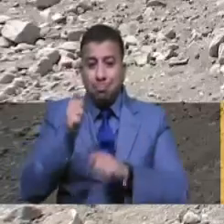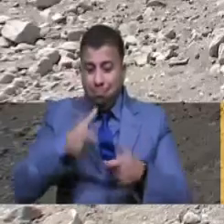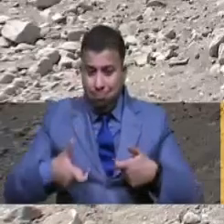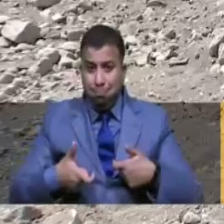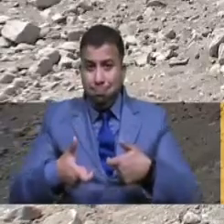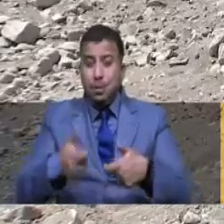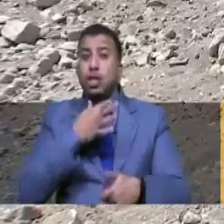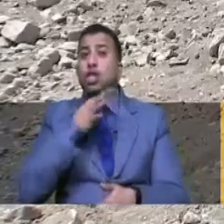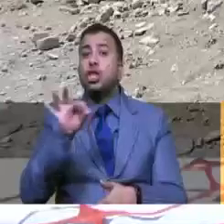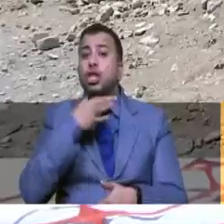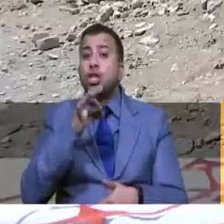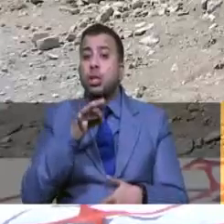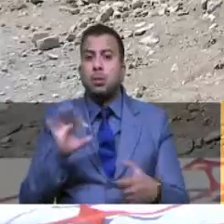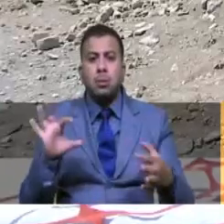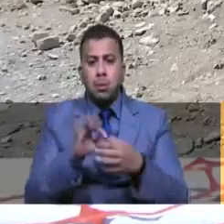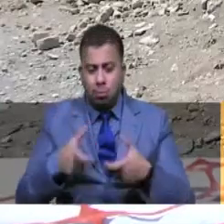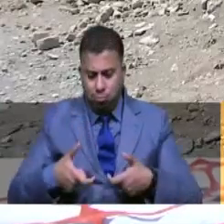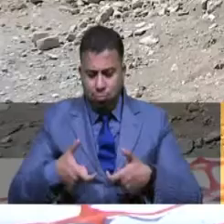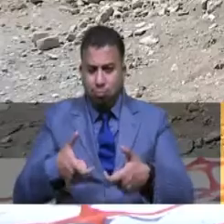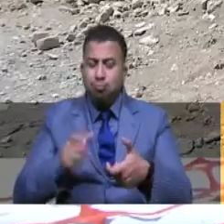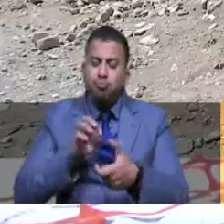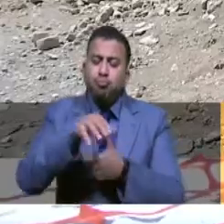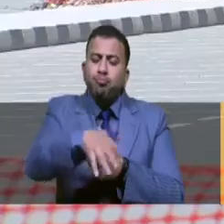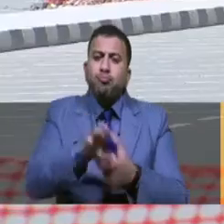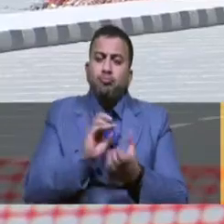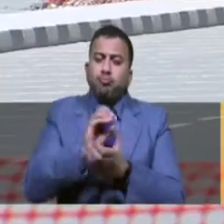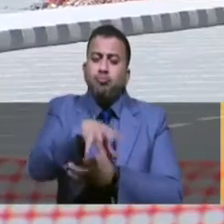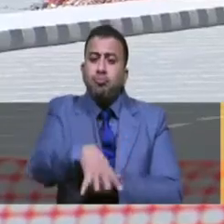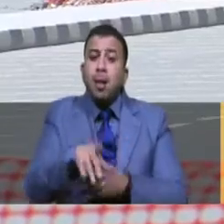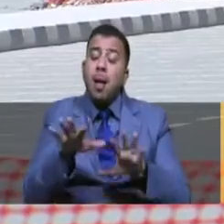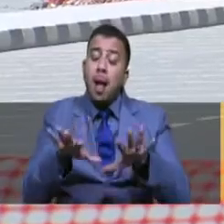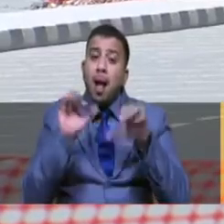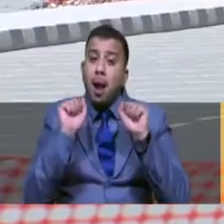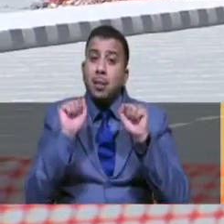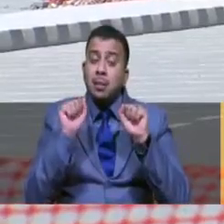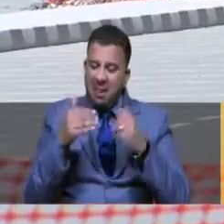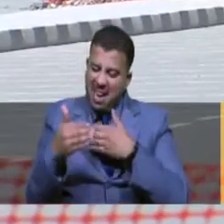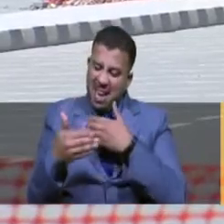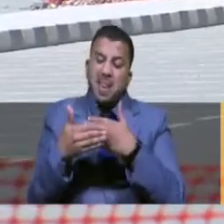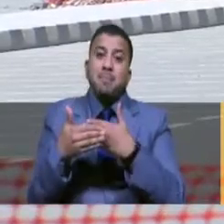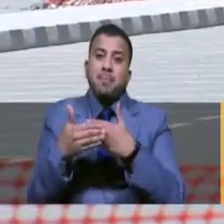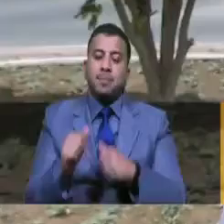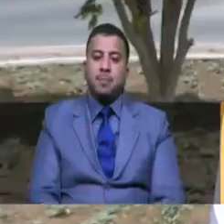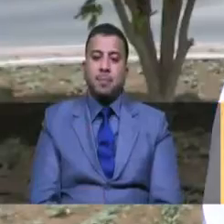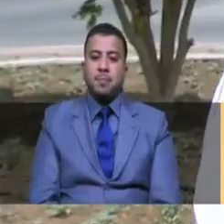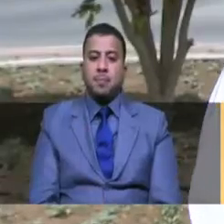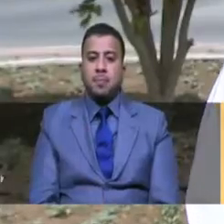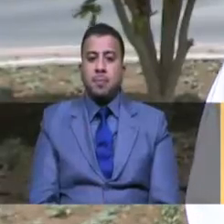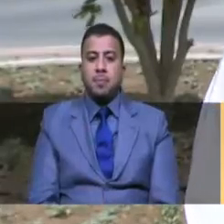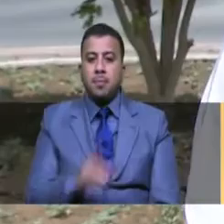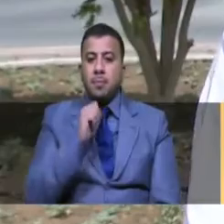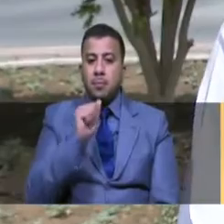رئيسية متصلة بأنابيب الصرف والتي سوف يتم الانتهاء منها قريبا. عملنا